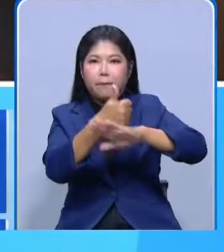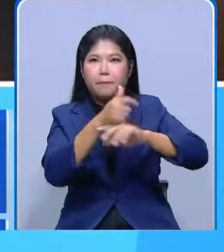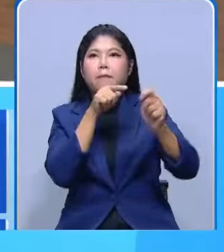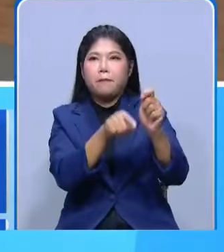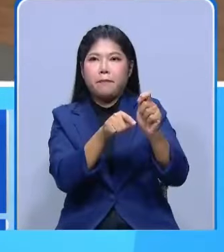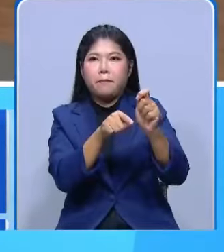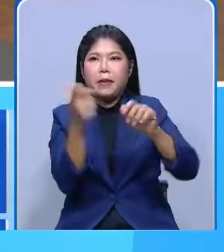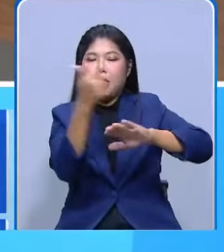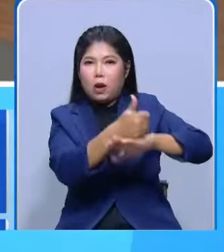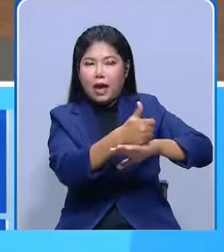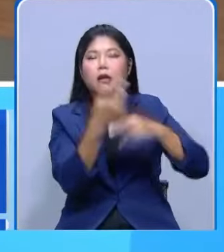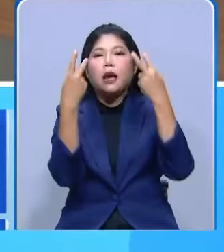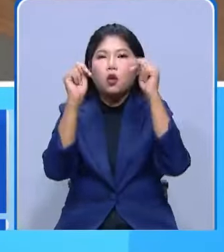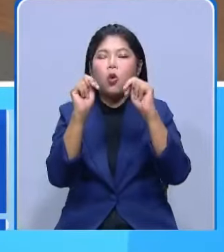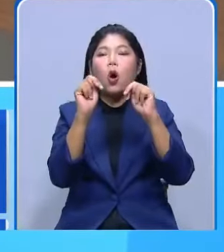ทีน ฝ่